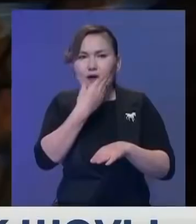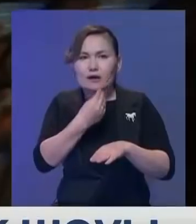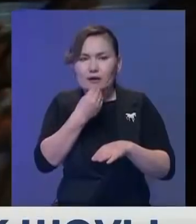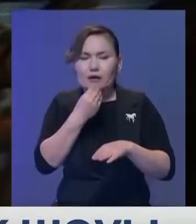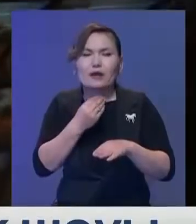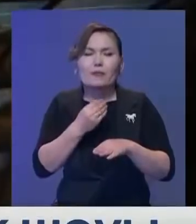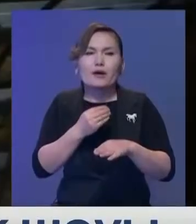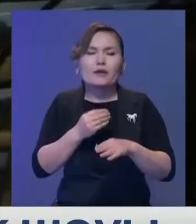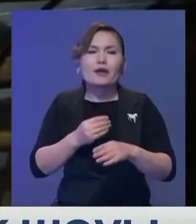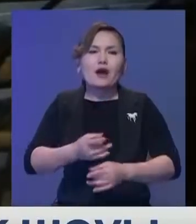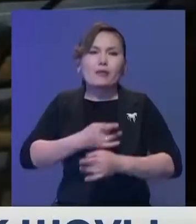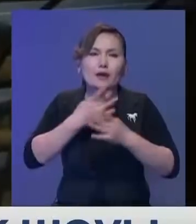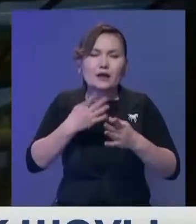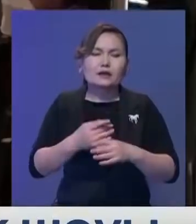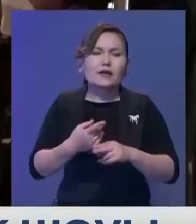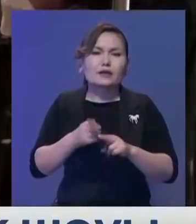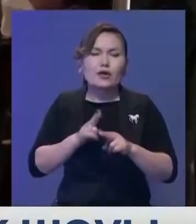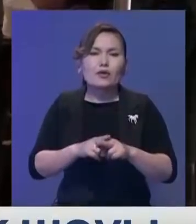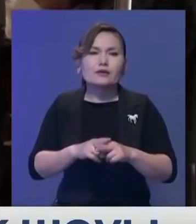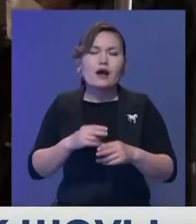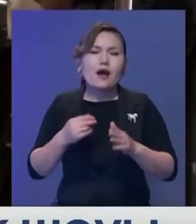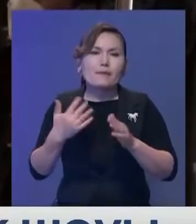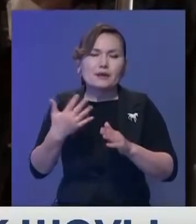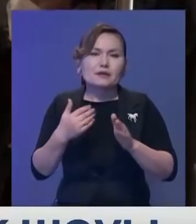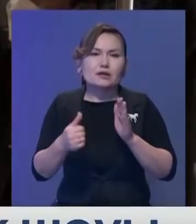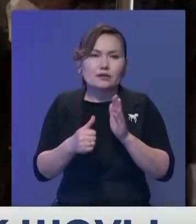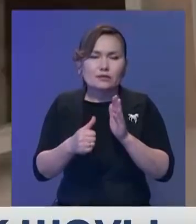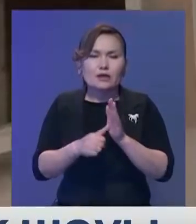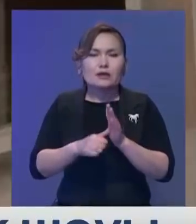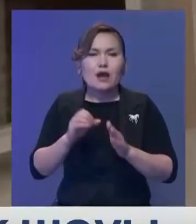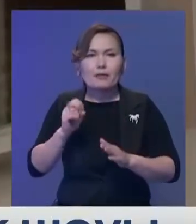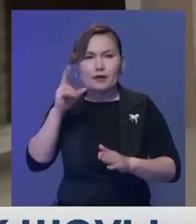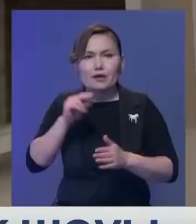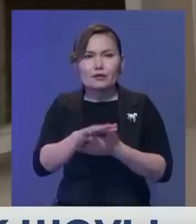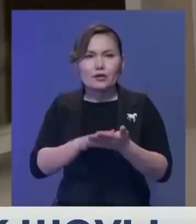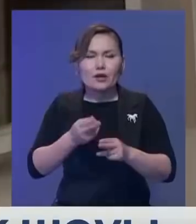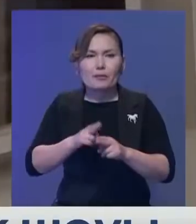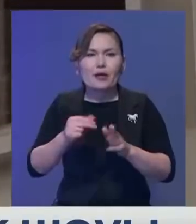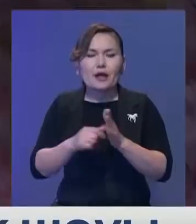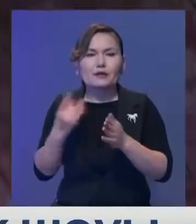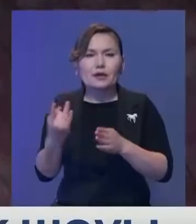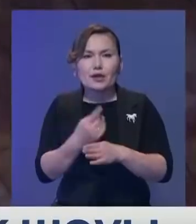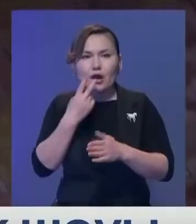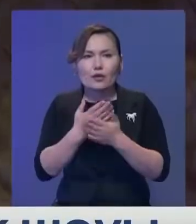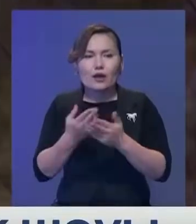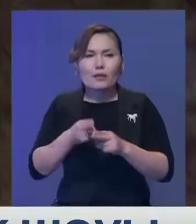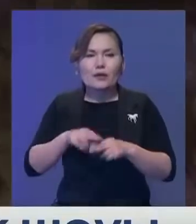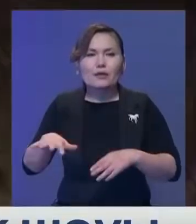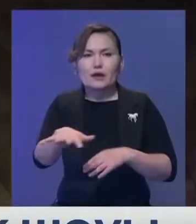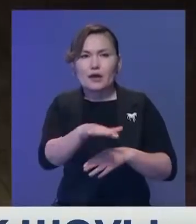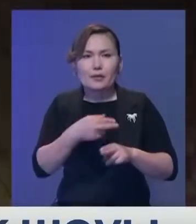сәуірге дейін жалғасады. 10 минуттық бағдарлама күніне 6 рет көрсетіледі. Індетке байланысты Тондамун Дизайн Плаза